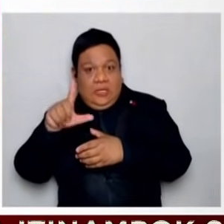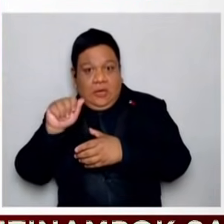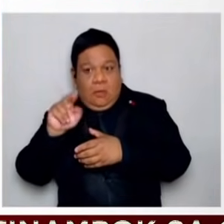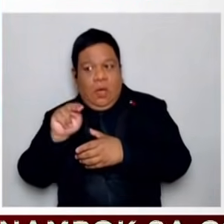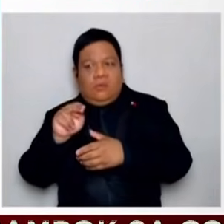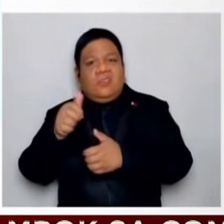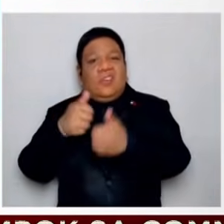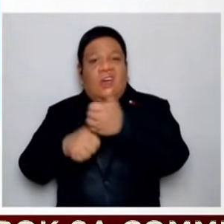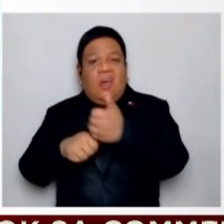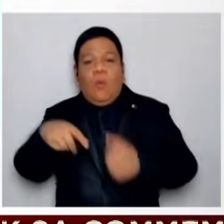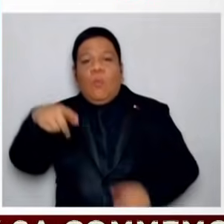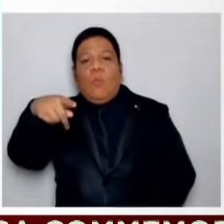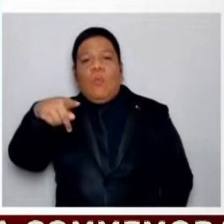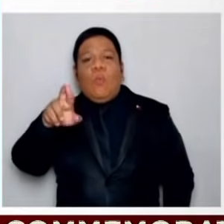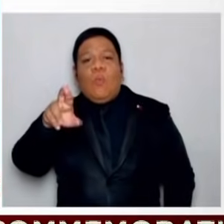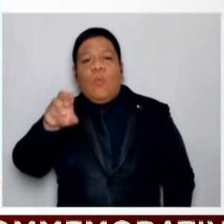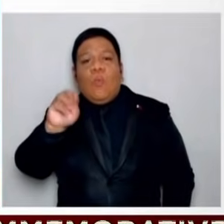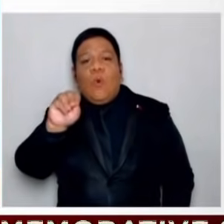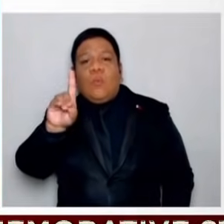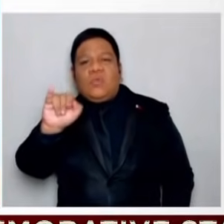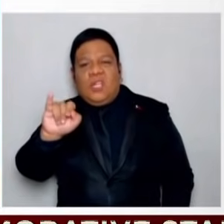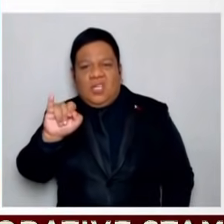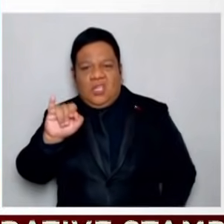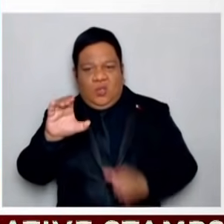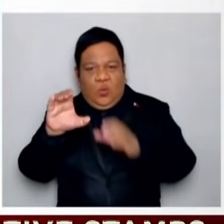tumakbo. PDP Laban is